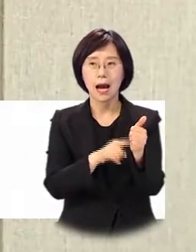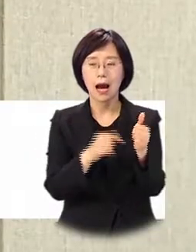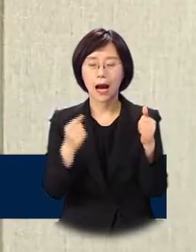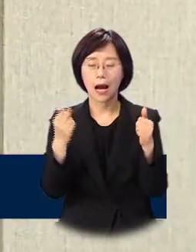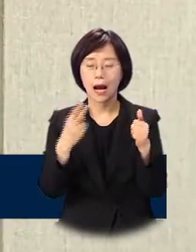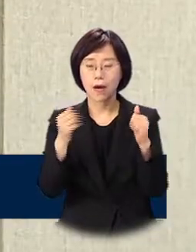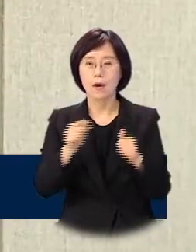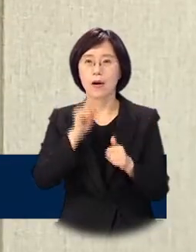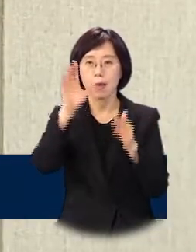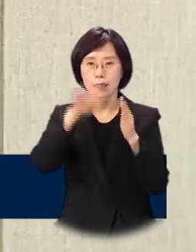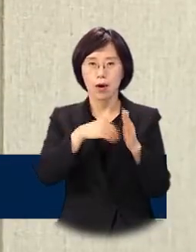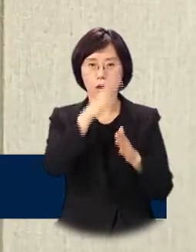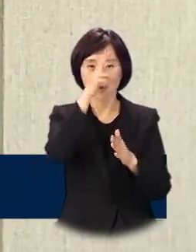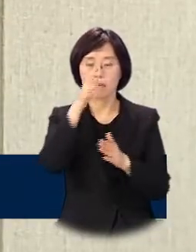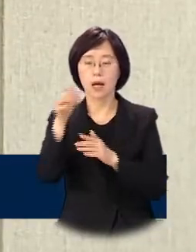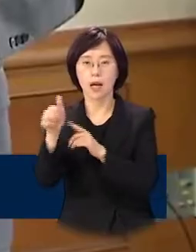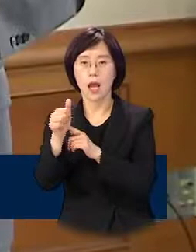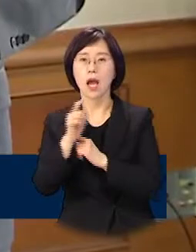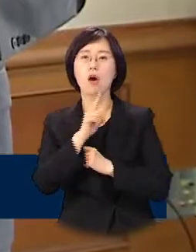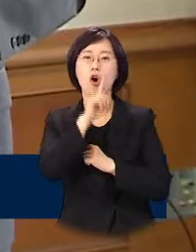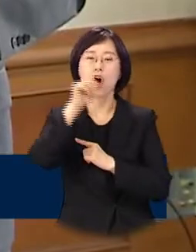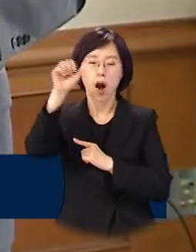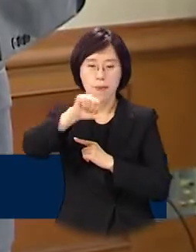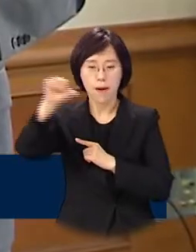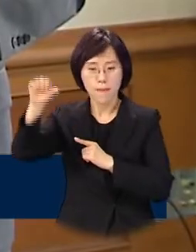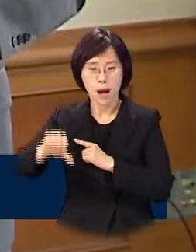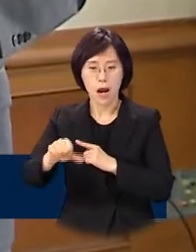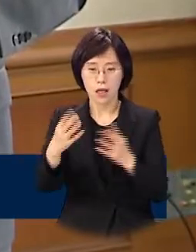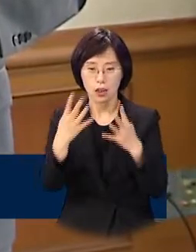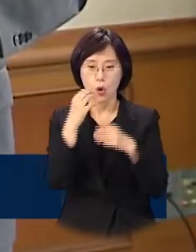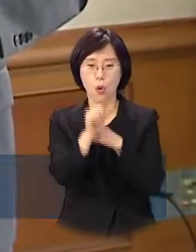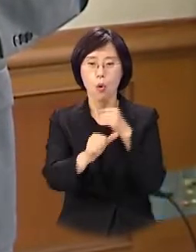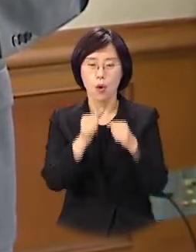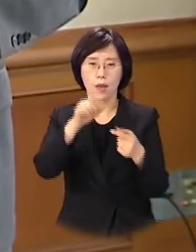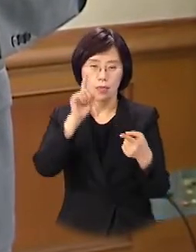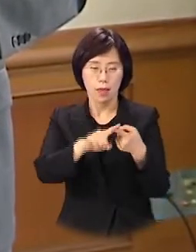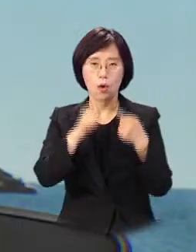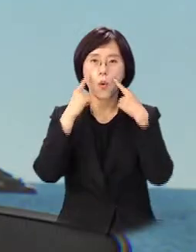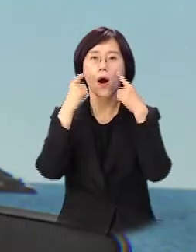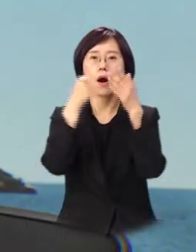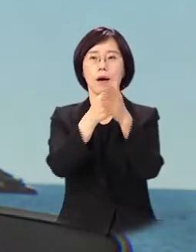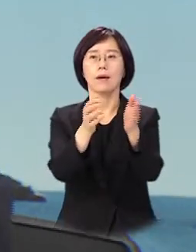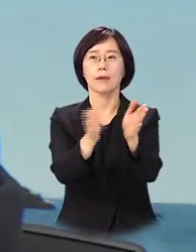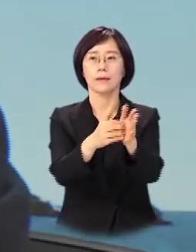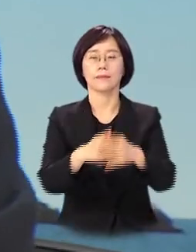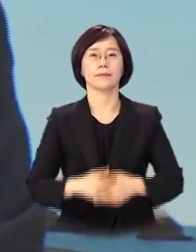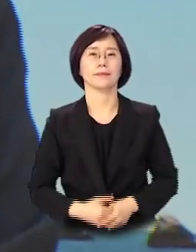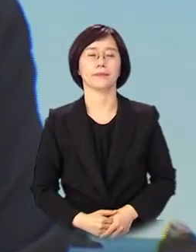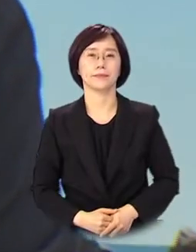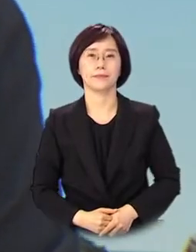상고심에서는 검사와 피고인의 상고를 기각하고 징역 5년형의 원심을 확정했습니다. TBC 남유주입니다.